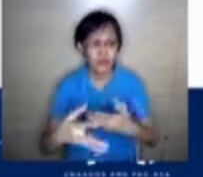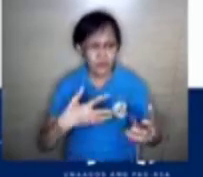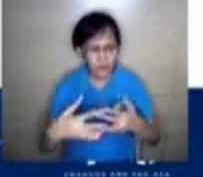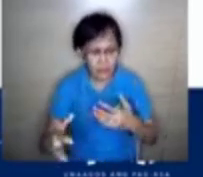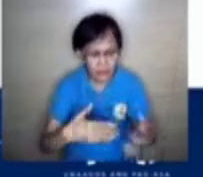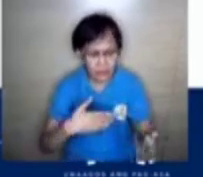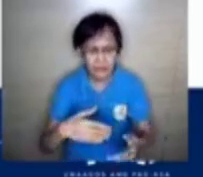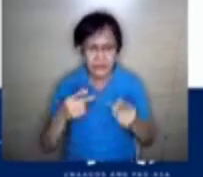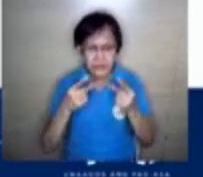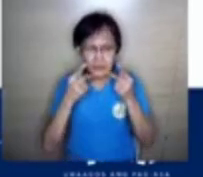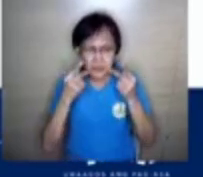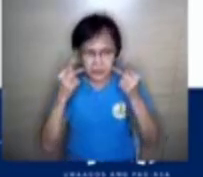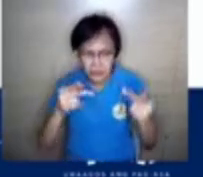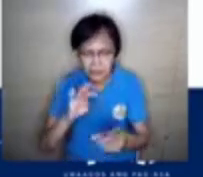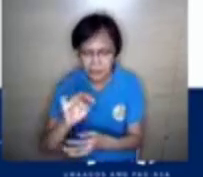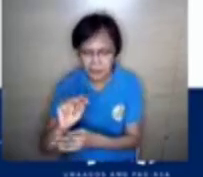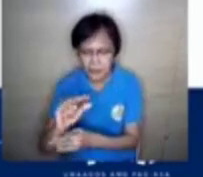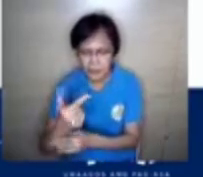bidding.